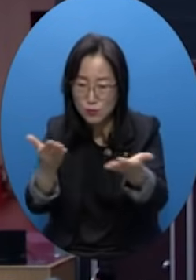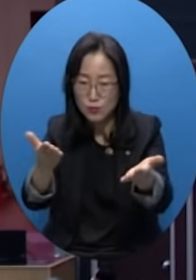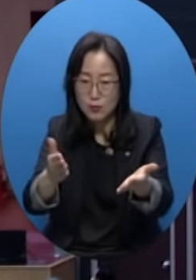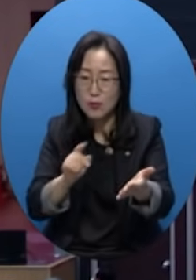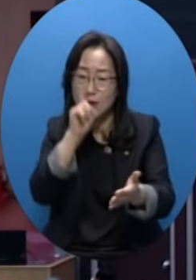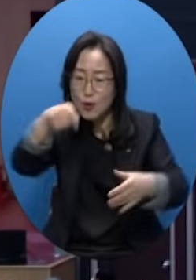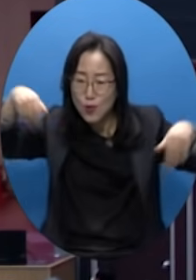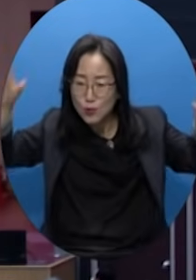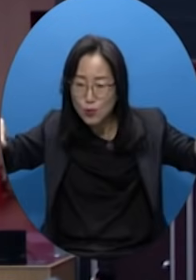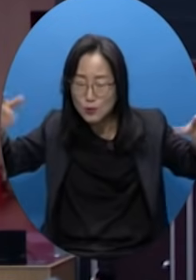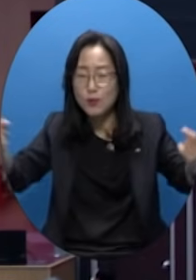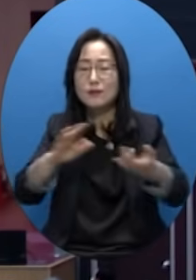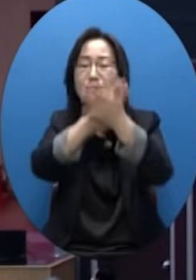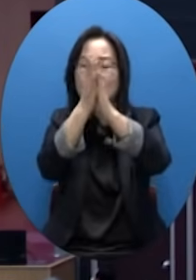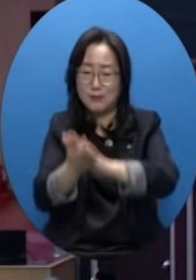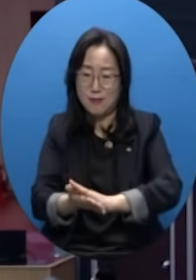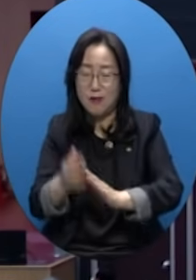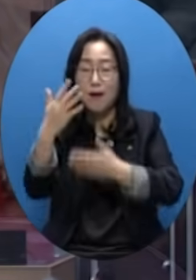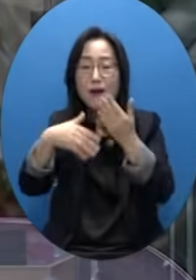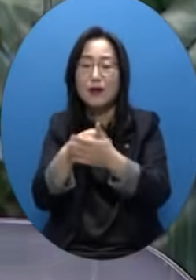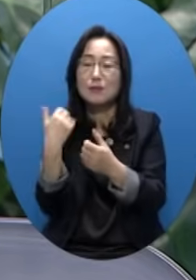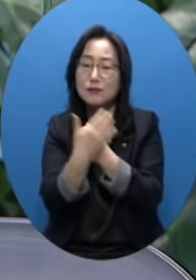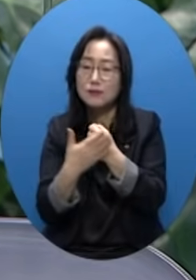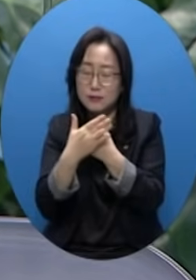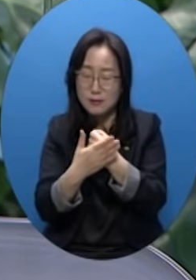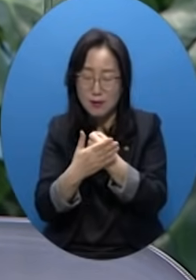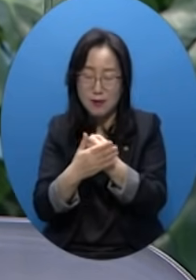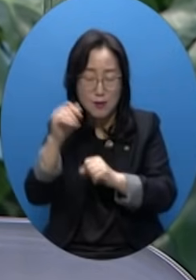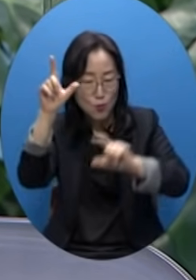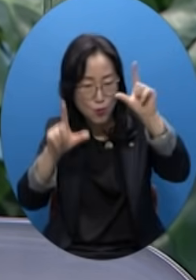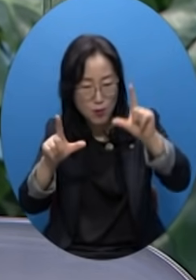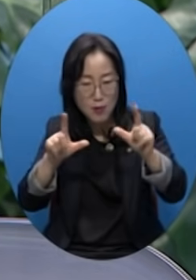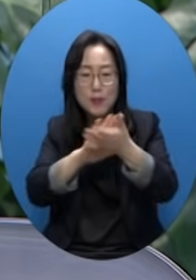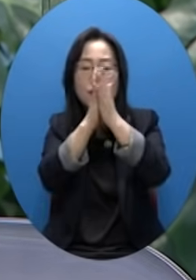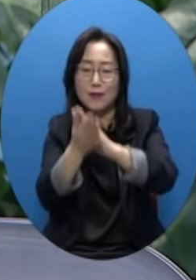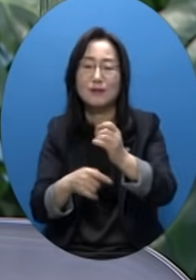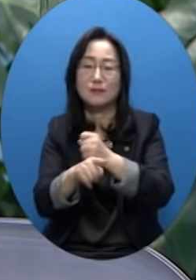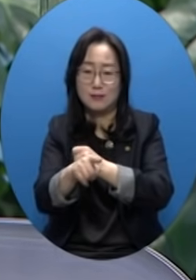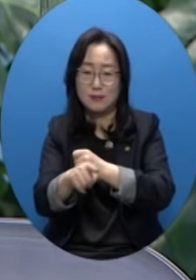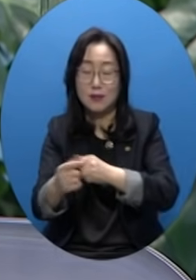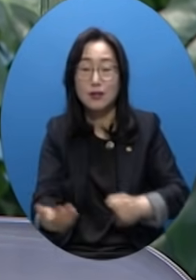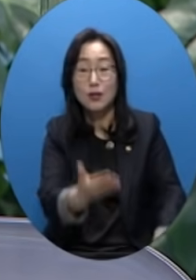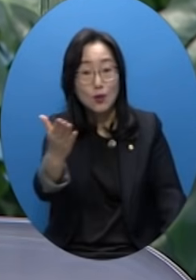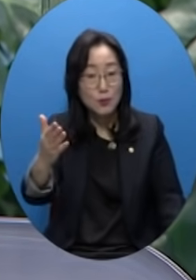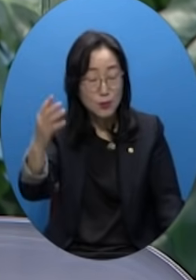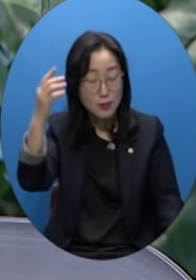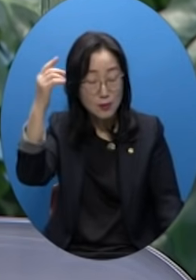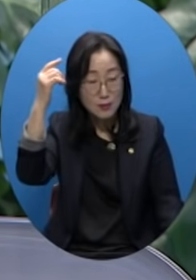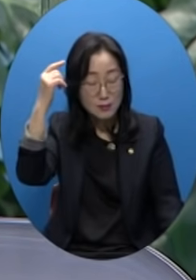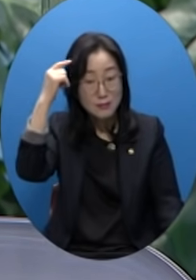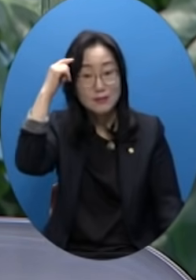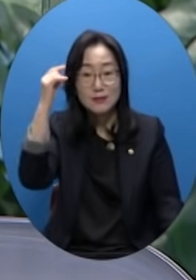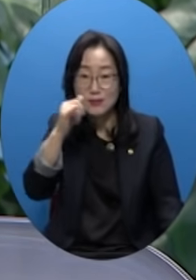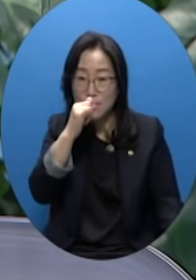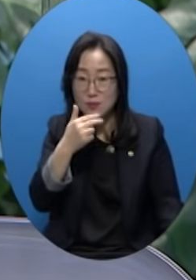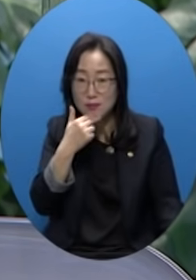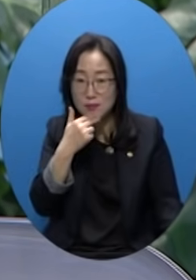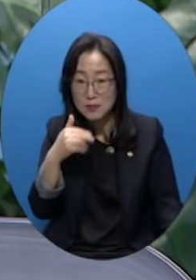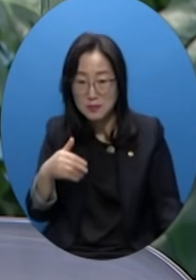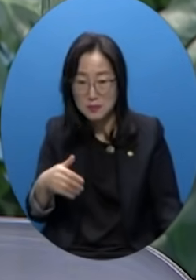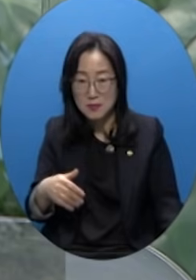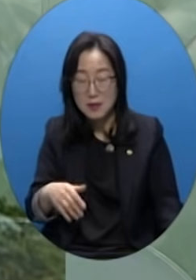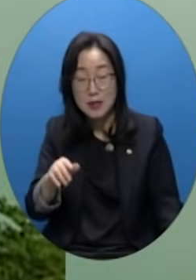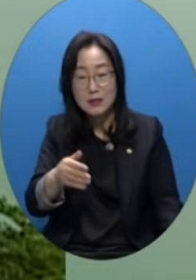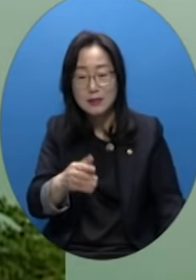되었어요 하나님은 내가 저들을 위해 하는 사람으로 바꾸어 놓았던 것입니다 여러분 기억나지 게 있는지 모르겠는데 그 섬